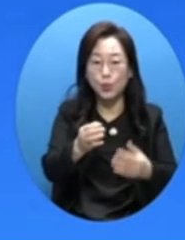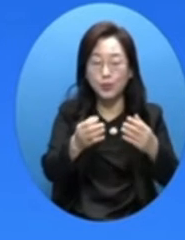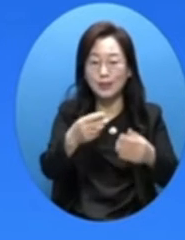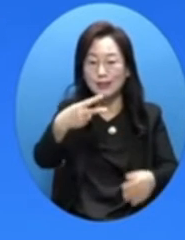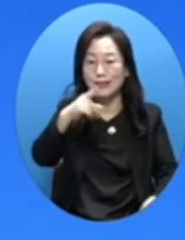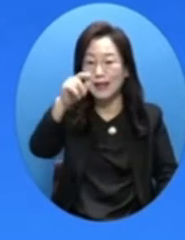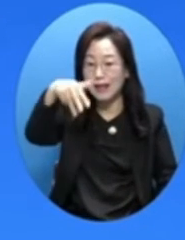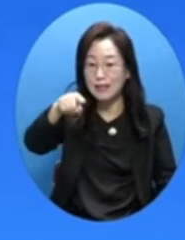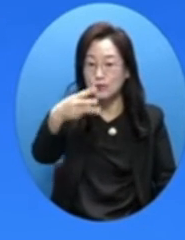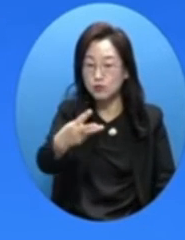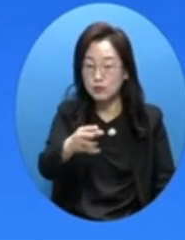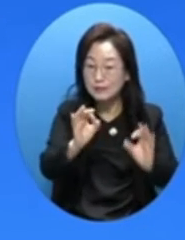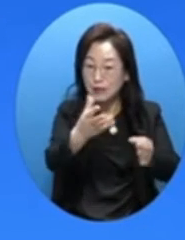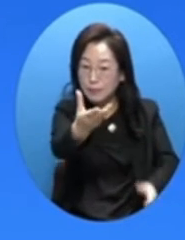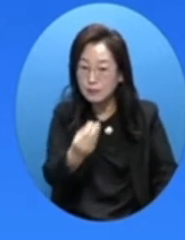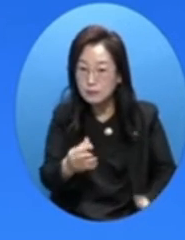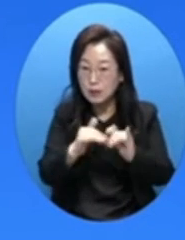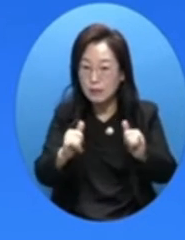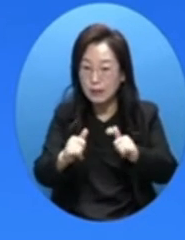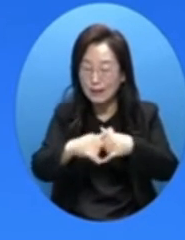큰 어려움에 빠지게 될 것이고